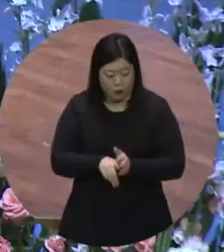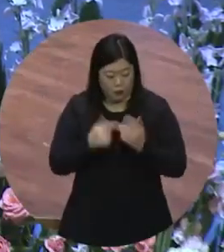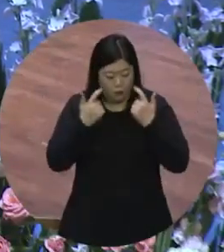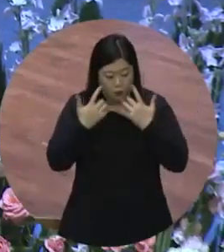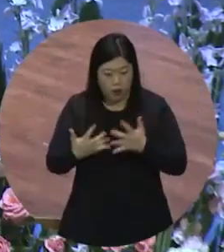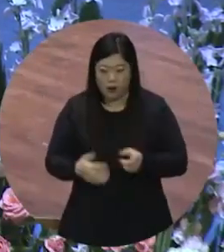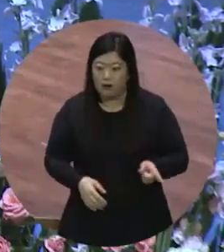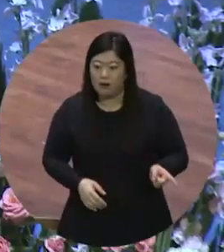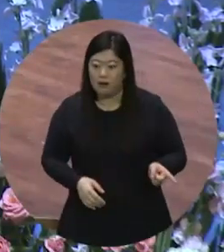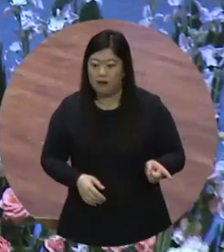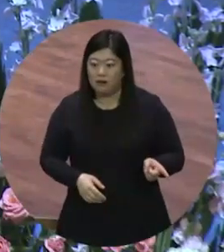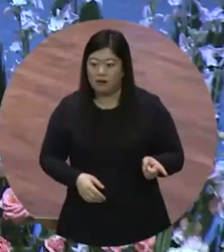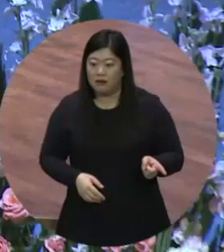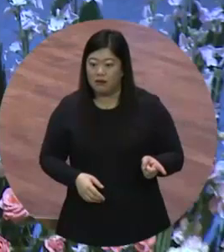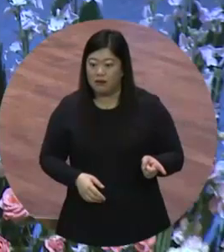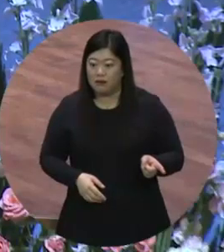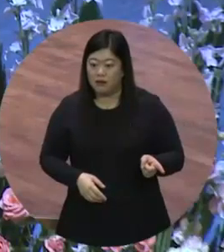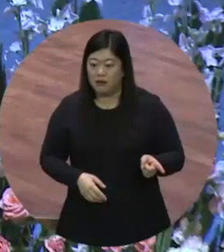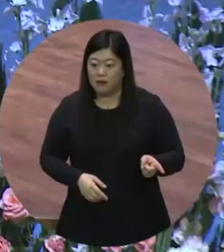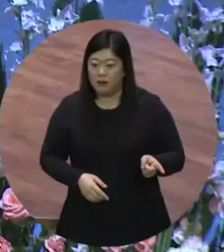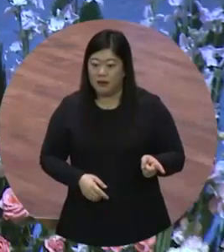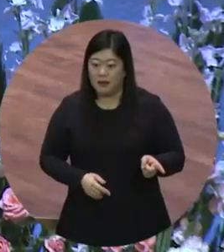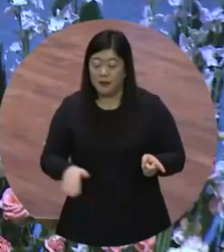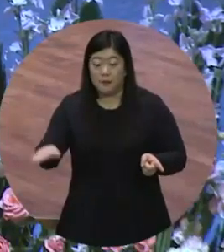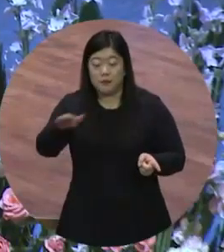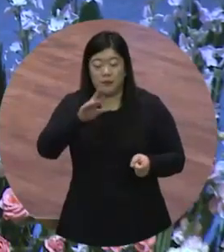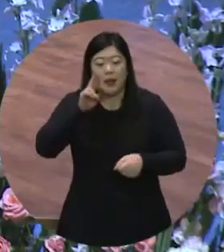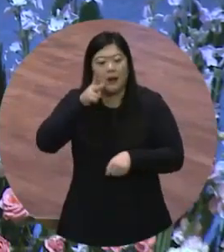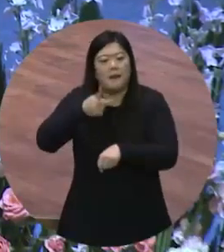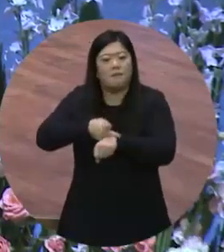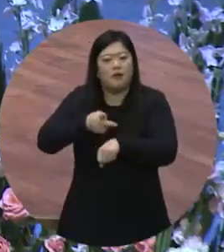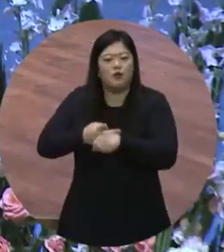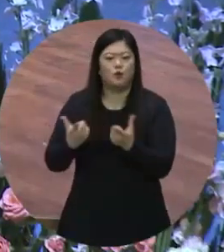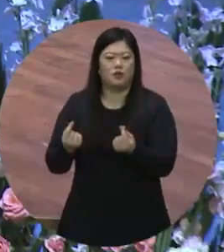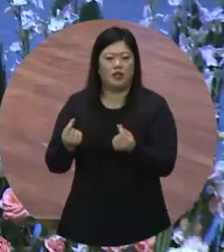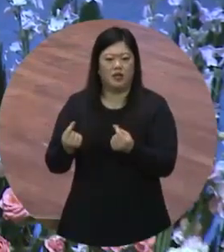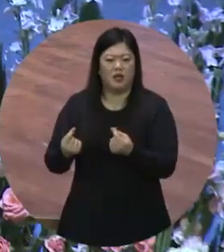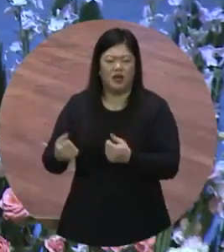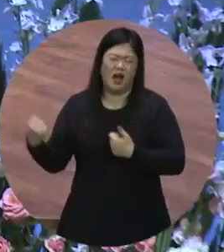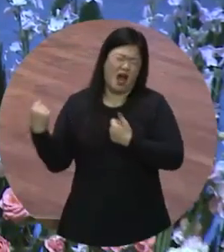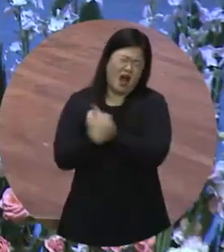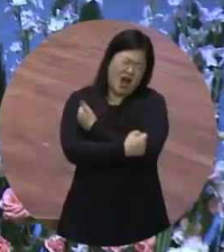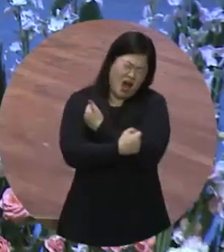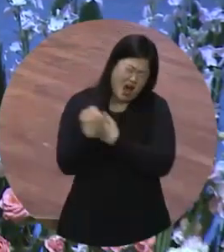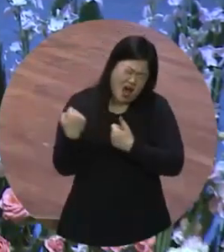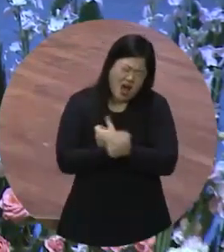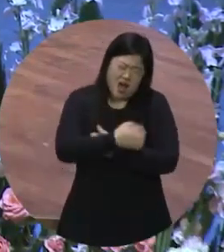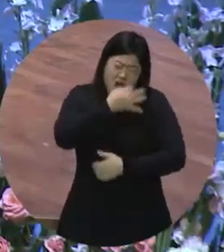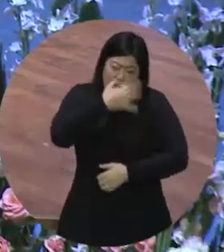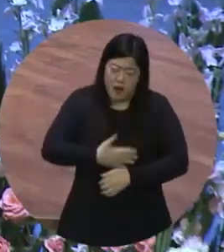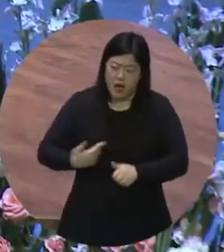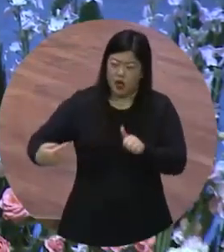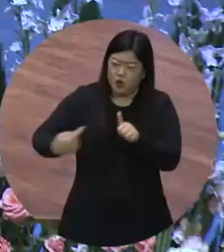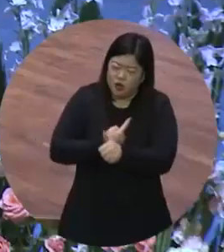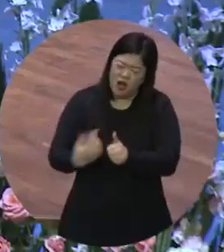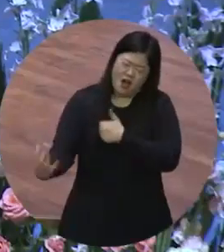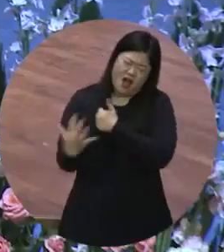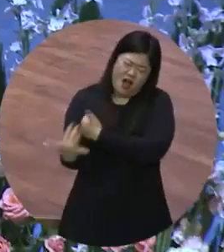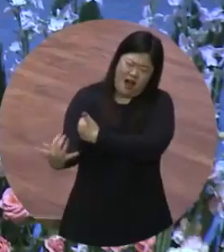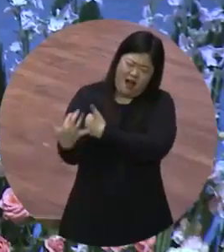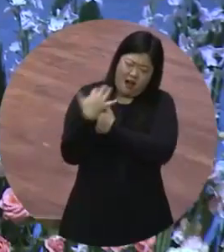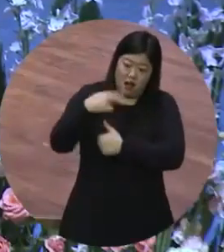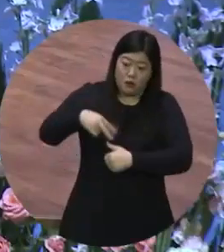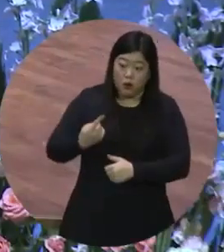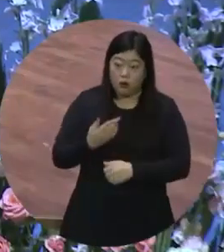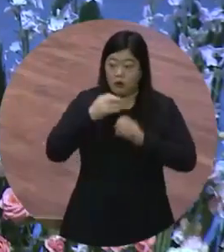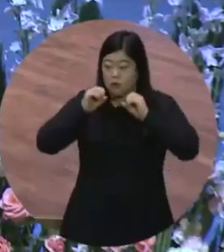바울은 어떤 상황에 처했어도 복음을 확산시켜 나갔습니다. 자신을 죽이려고 결사대가